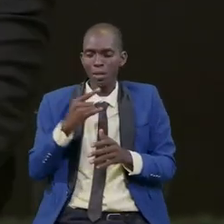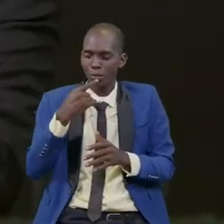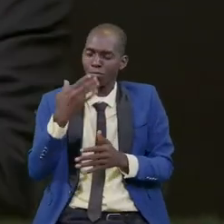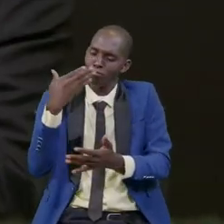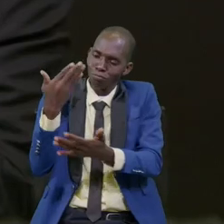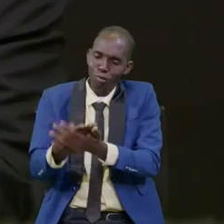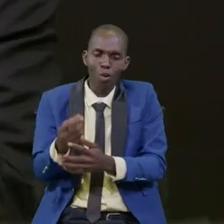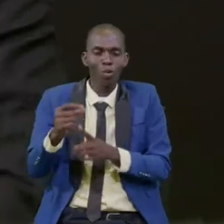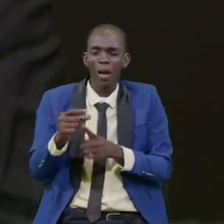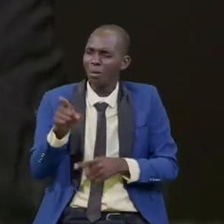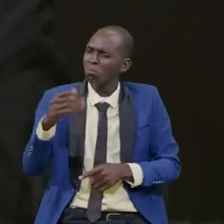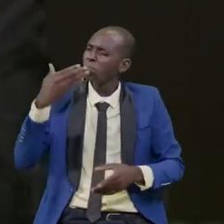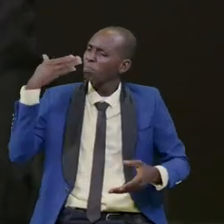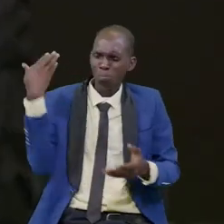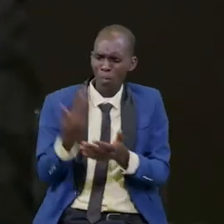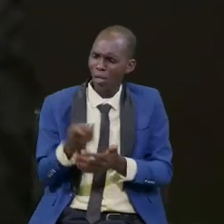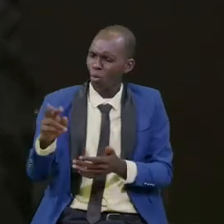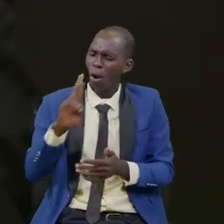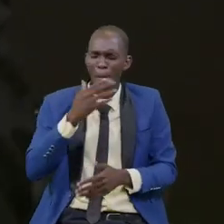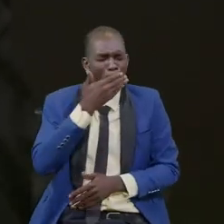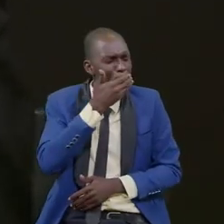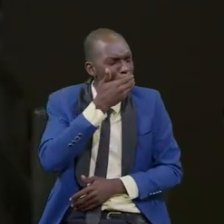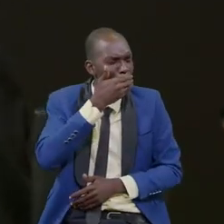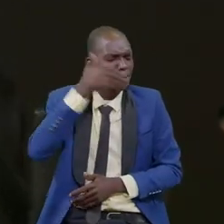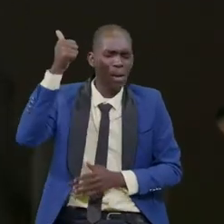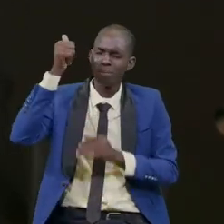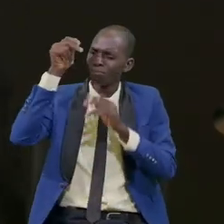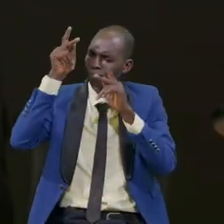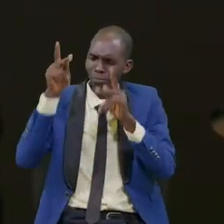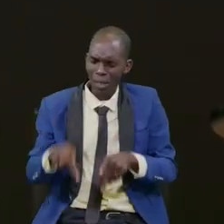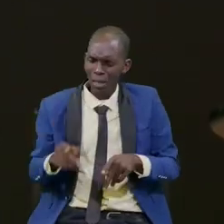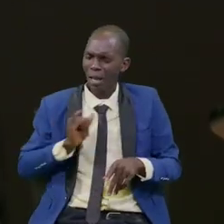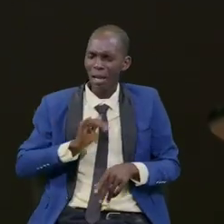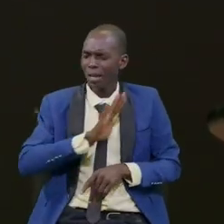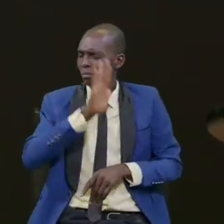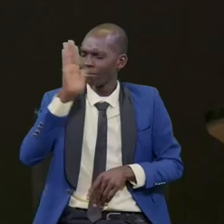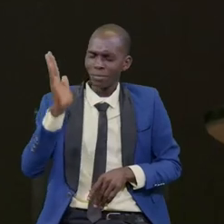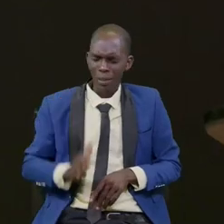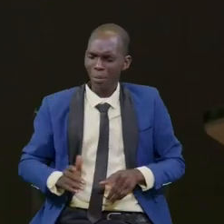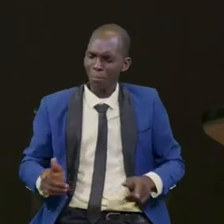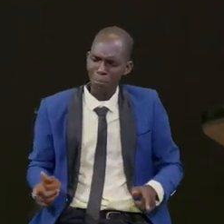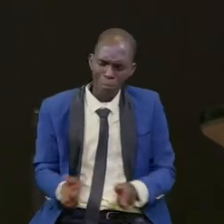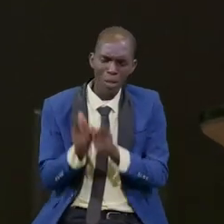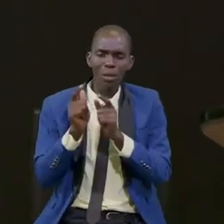tu es magnifique, tu es grand. Hein, tu es la meilleure personne avec qui